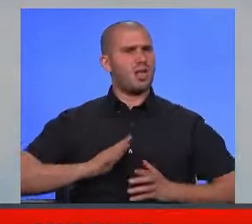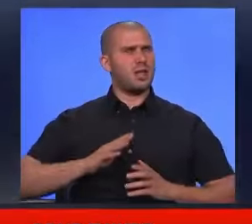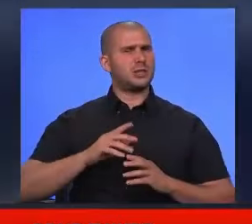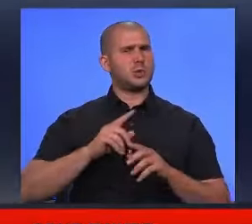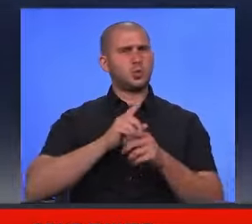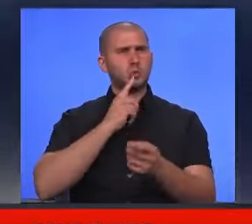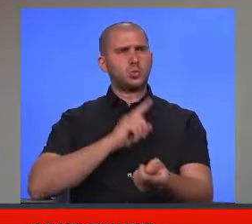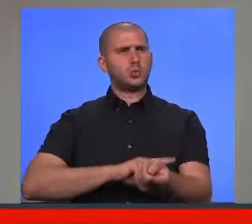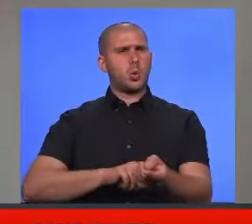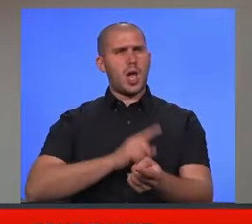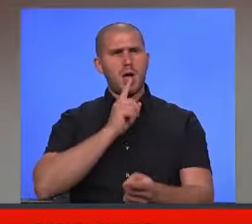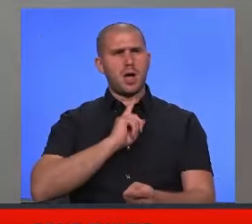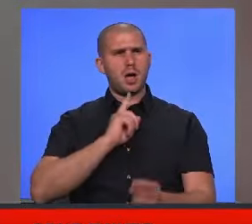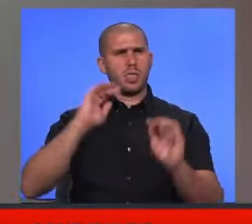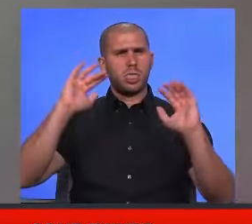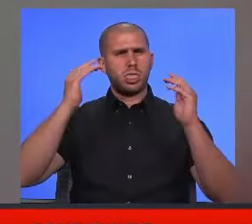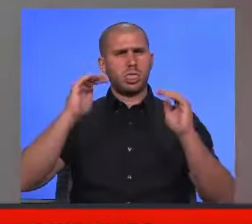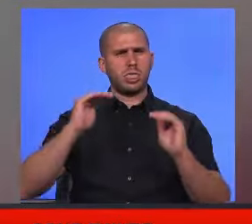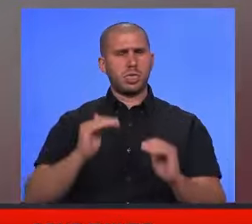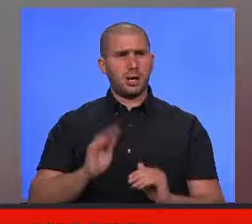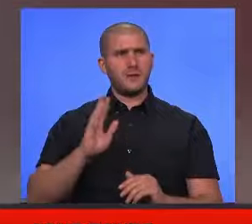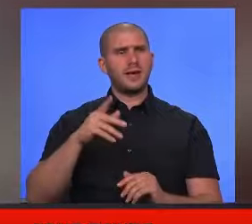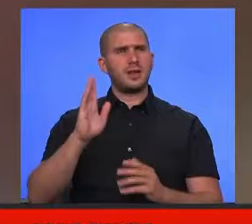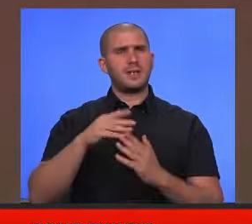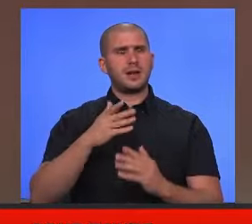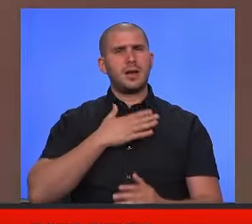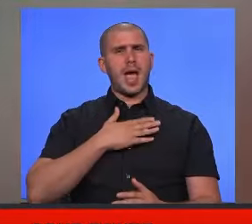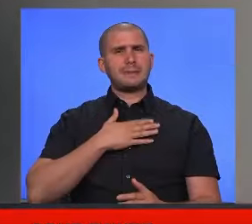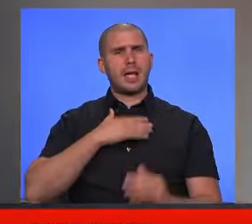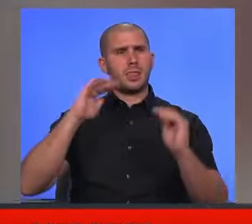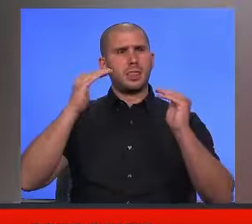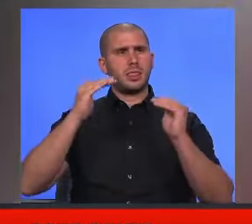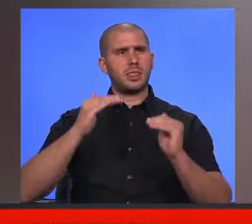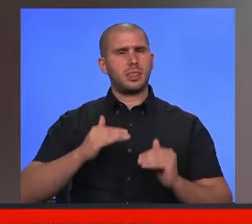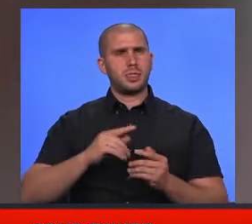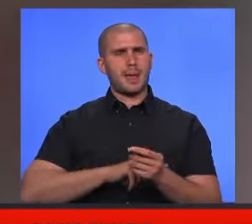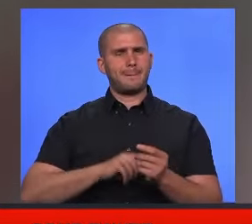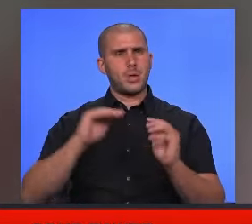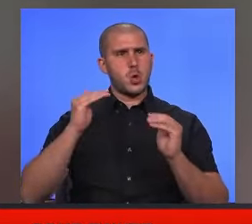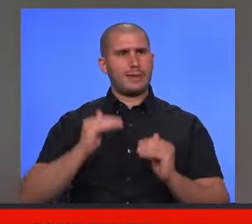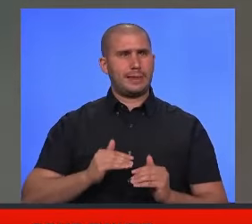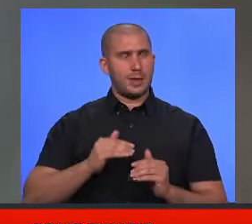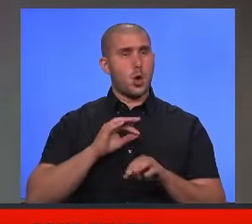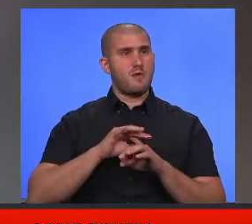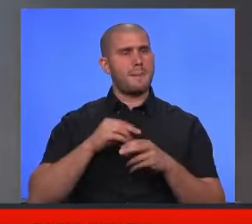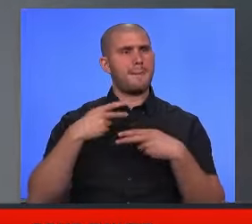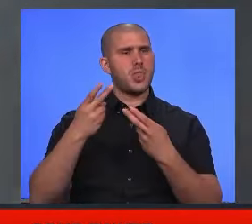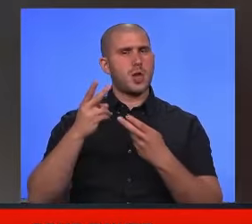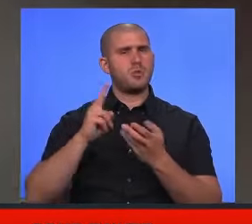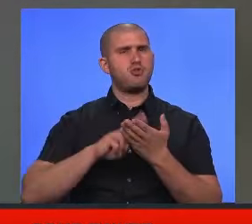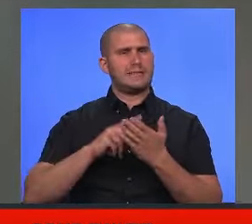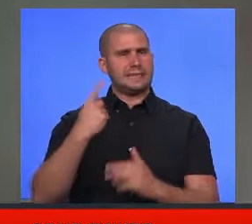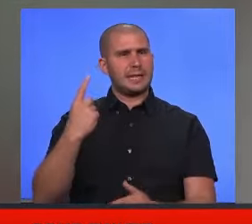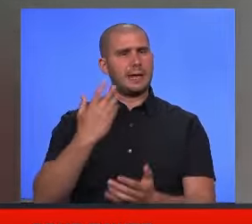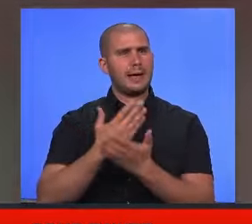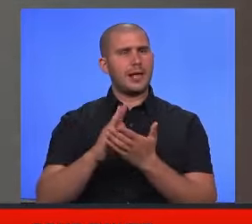ערכי הסוכר שלה החלו לרדת והחלה ירידה בסטורציה, אחוז החמצן בדם. הרופאים בבית החולים שערי צדק